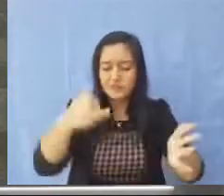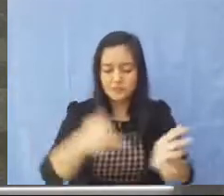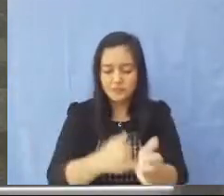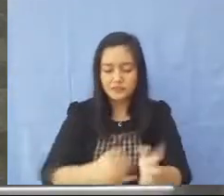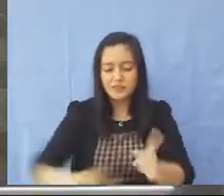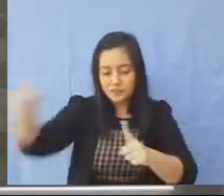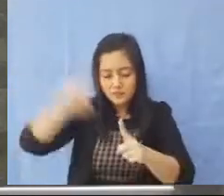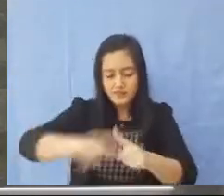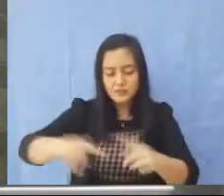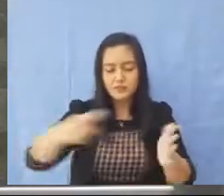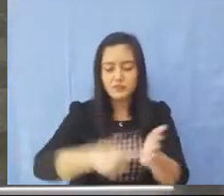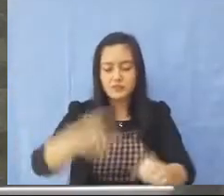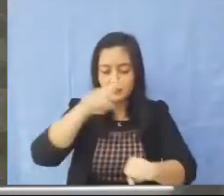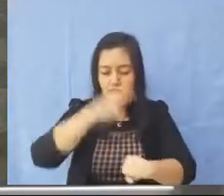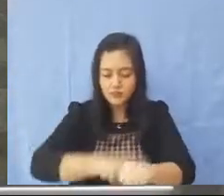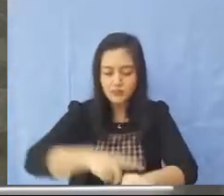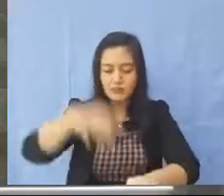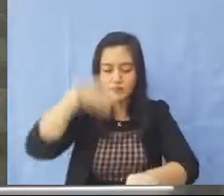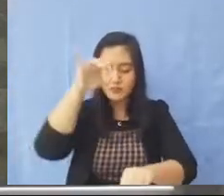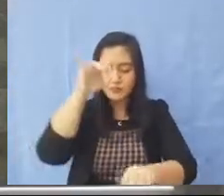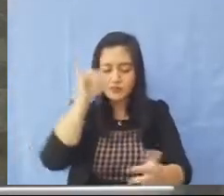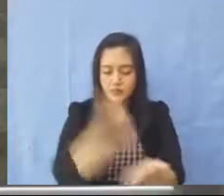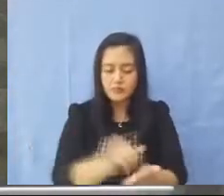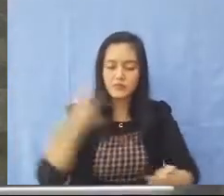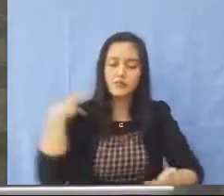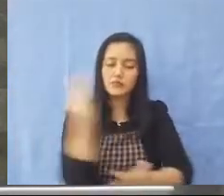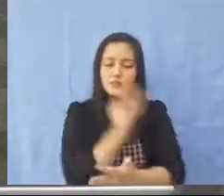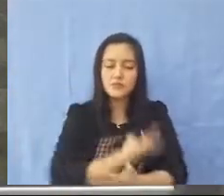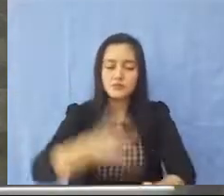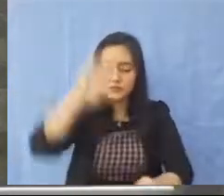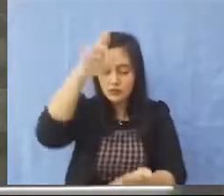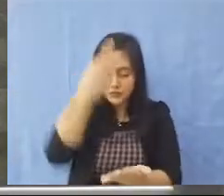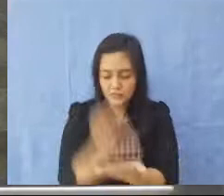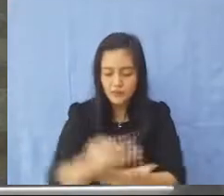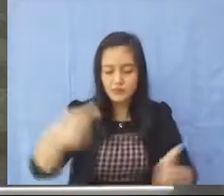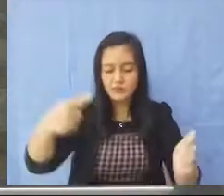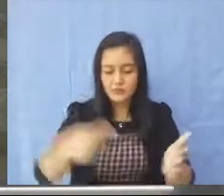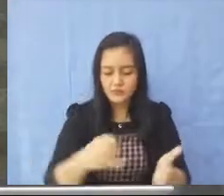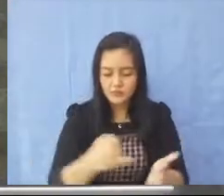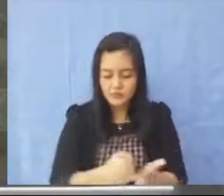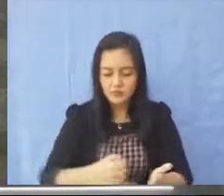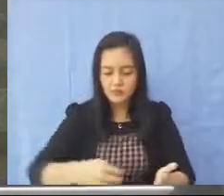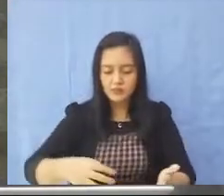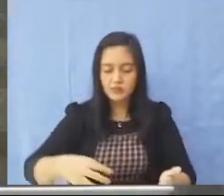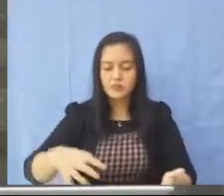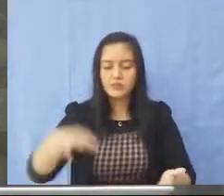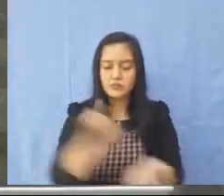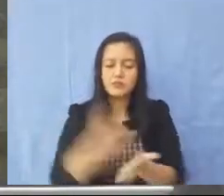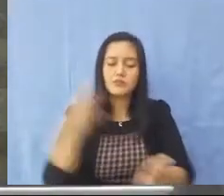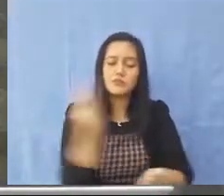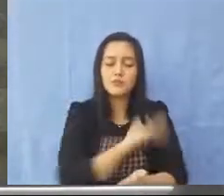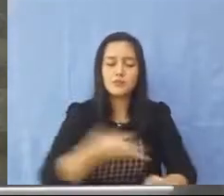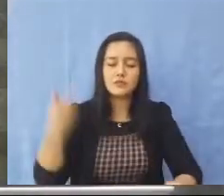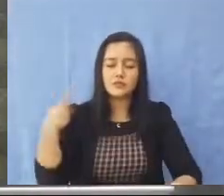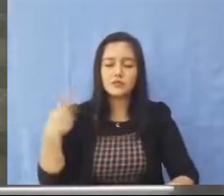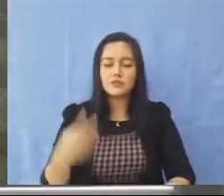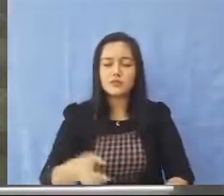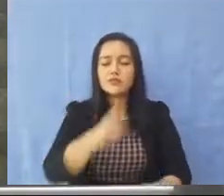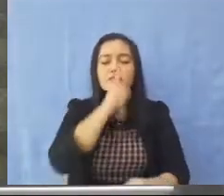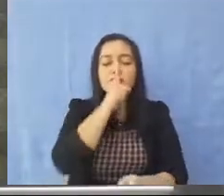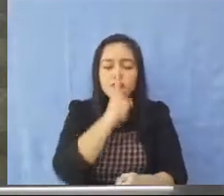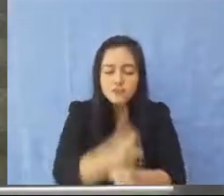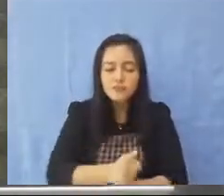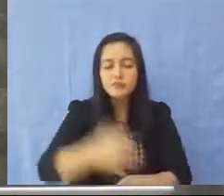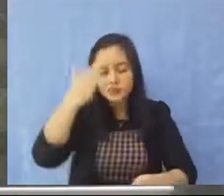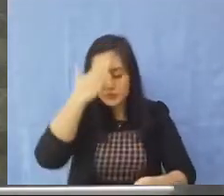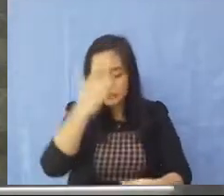na makaabot po sa amin para patuloy kaming manatili sa tamang pagkakilala sa inyo, sa tamang pananampalataya sa inyo. Paunahan niyo po kami sa buong